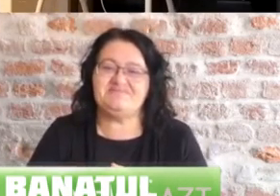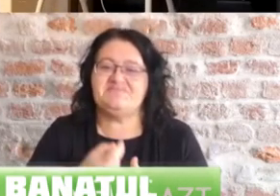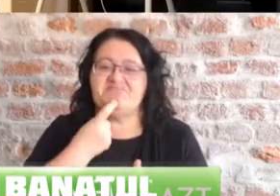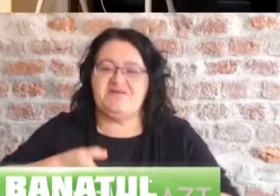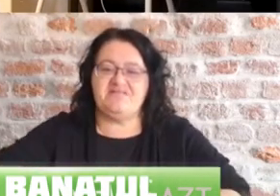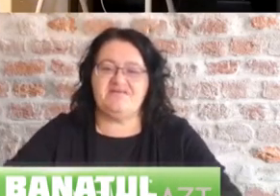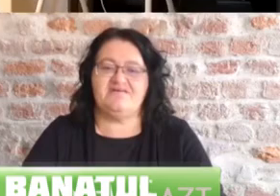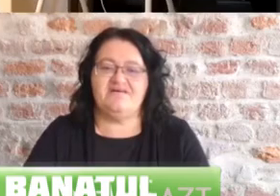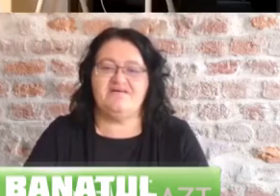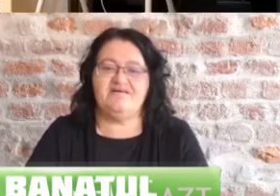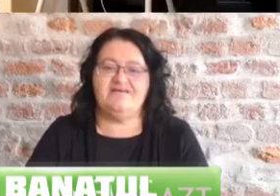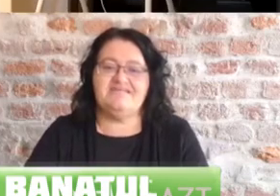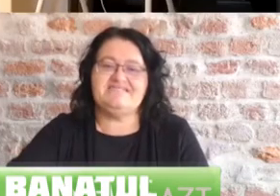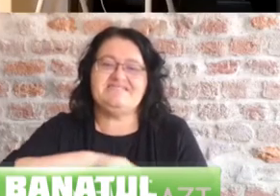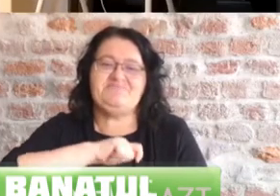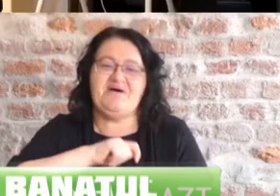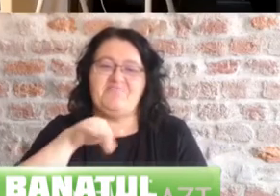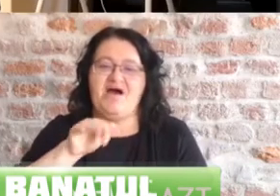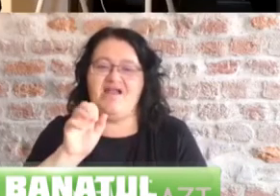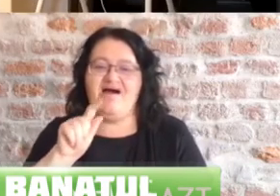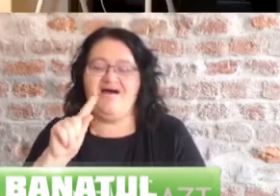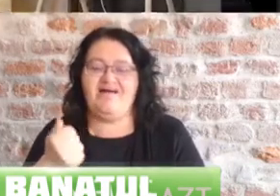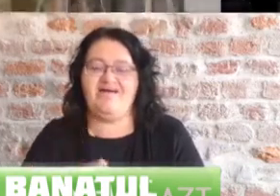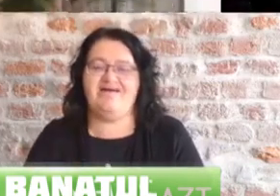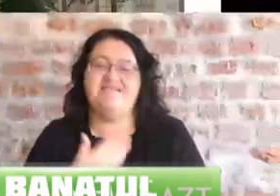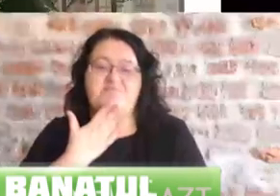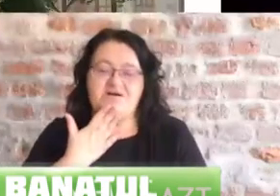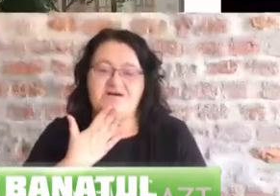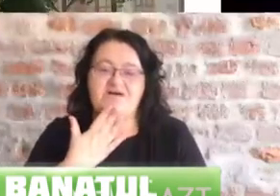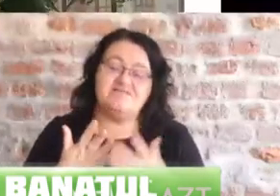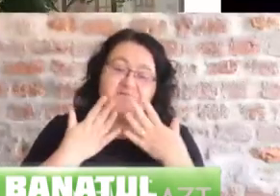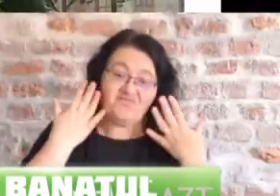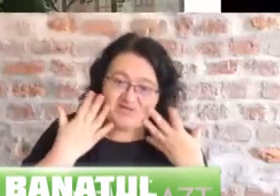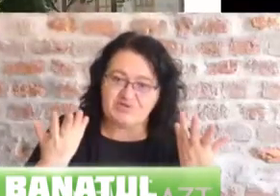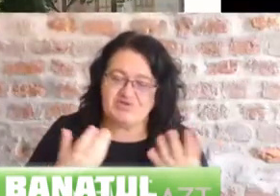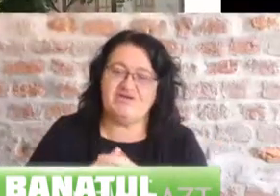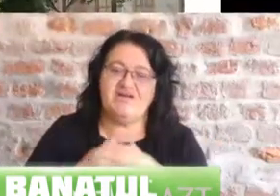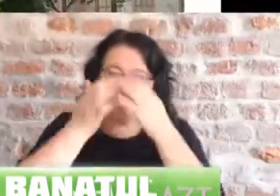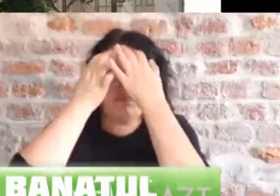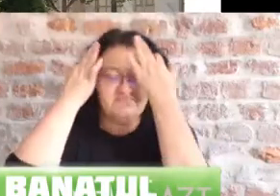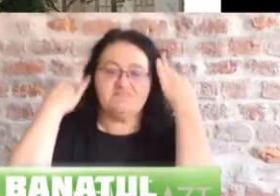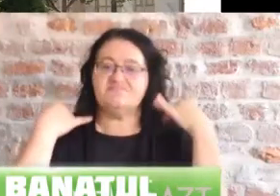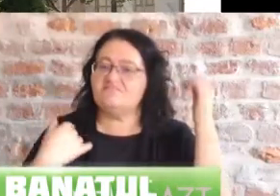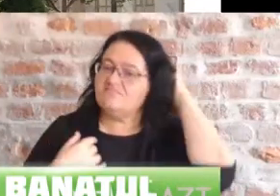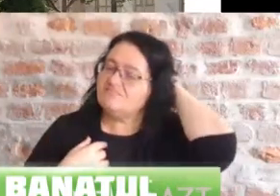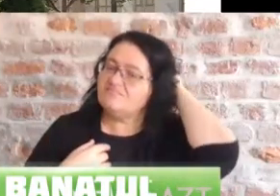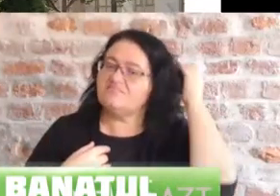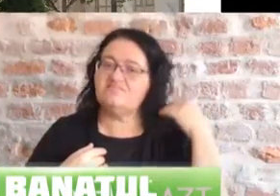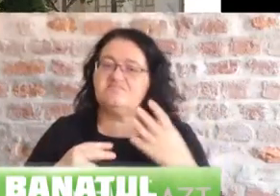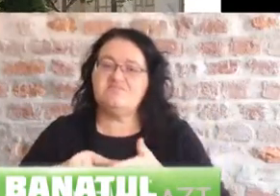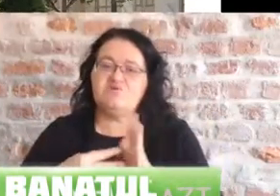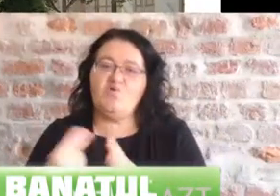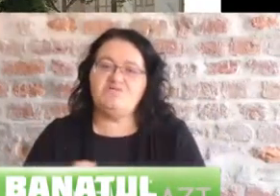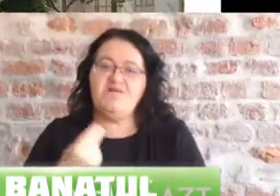timișorean născut în Malaga, Spania și, bun, din păcate sau din fericire, fiindcă probabil soluțiile care vor câștiga vor fi și mai